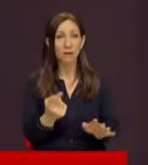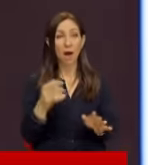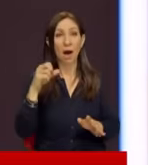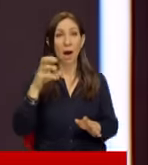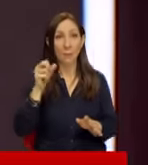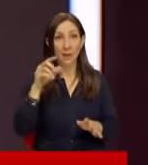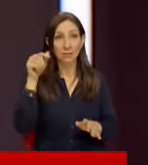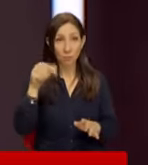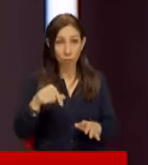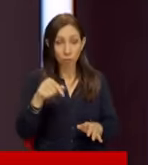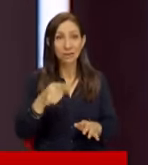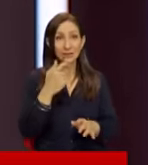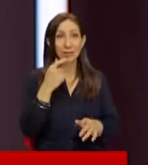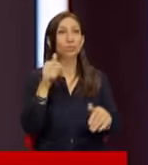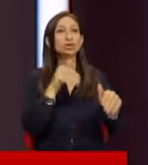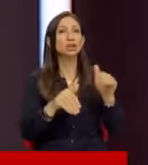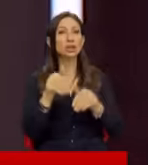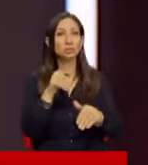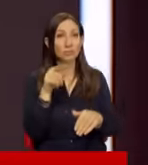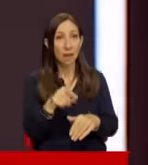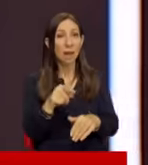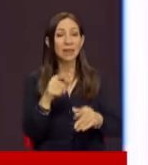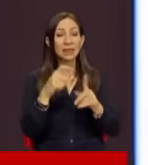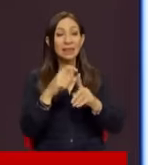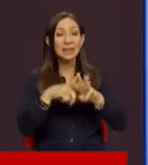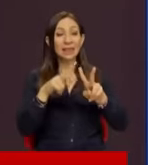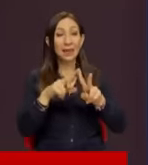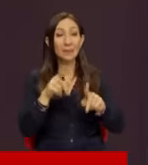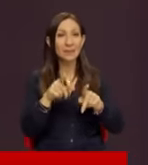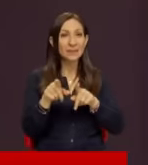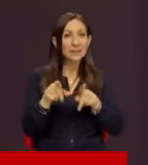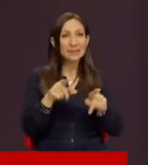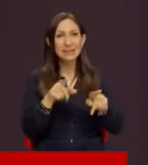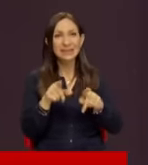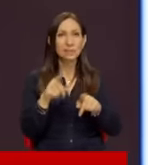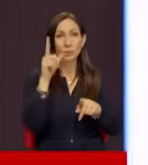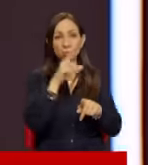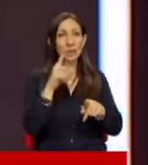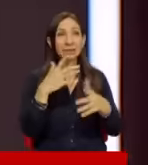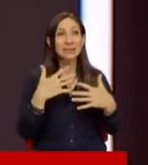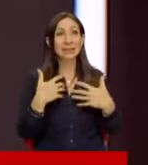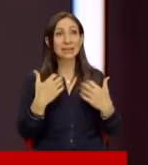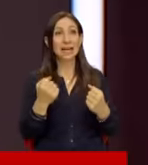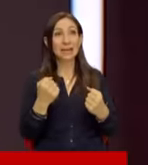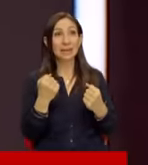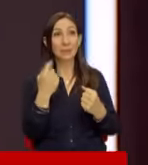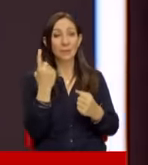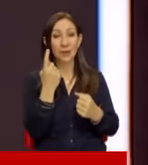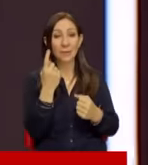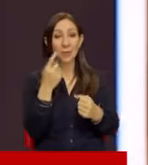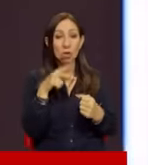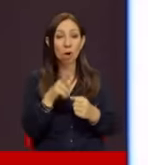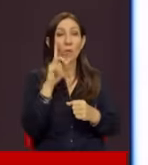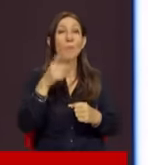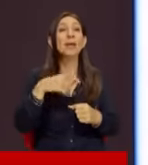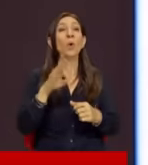AK Parti bu sene bu seçimde bu DEM Parti ikilemi nedeniyle sağlıklı bir şey belirleyememiş.